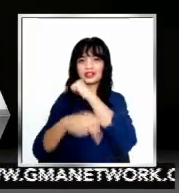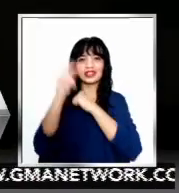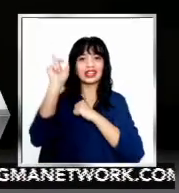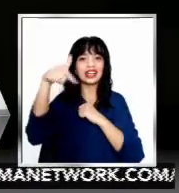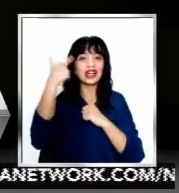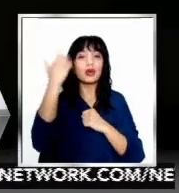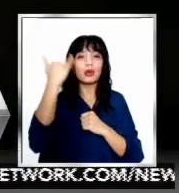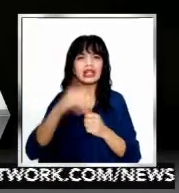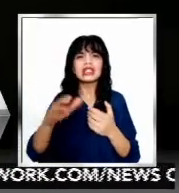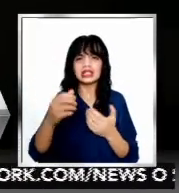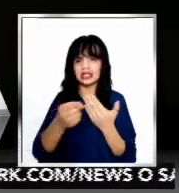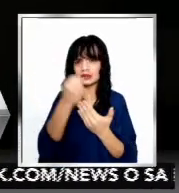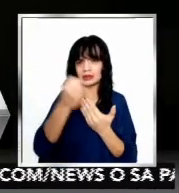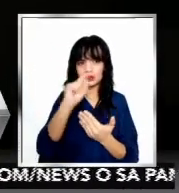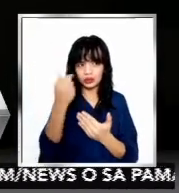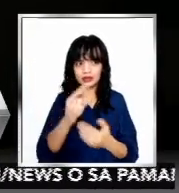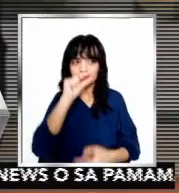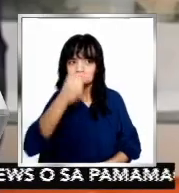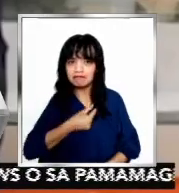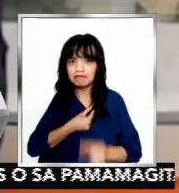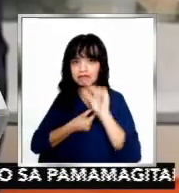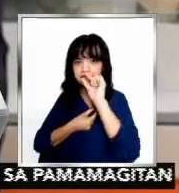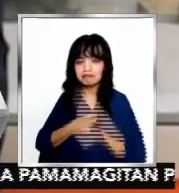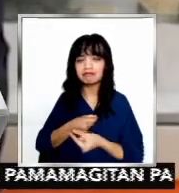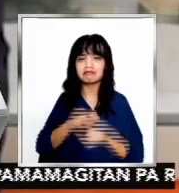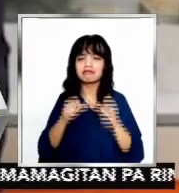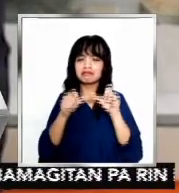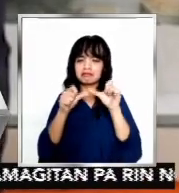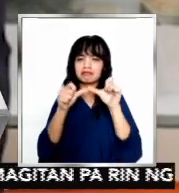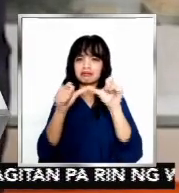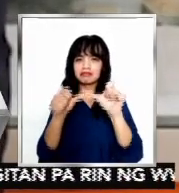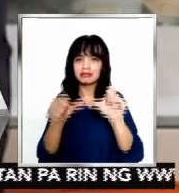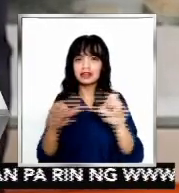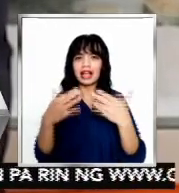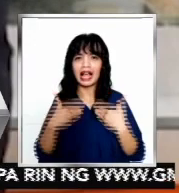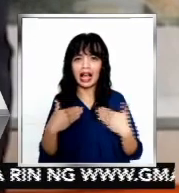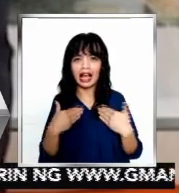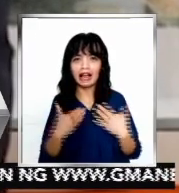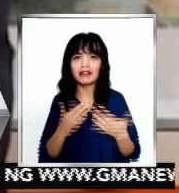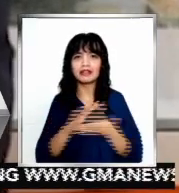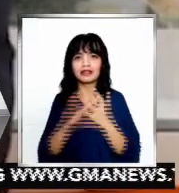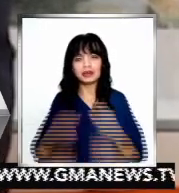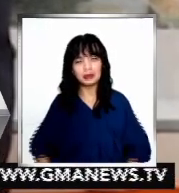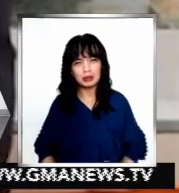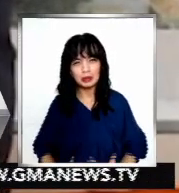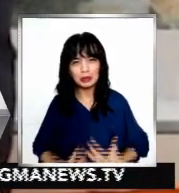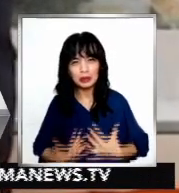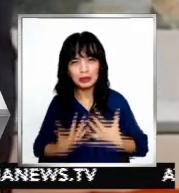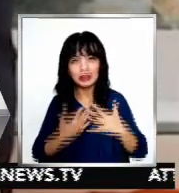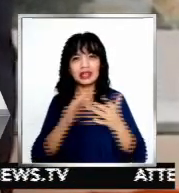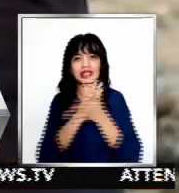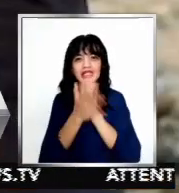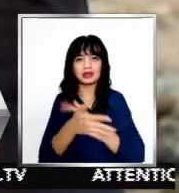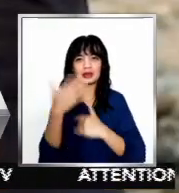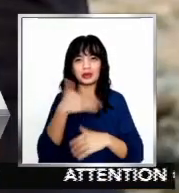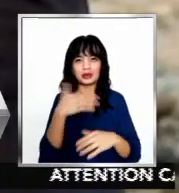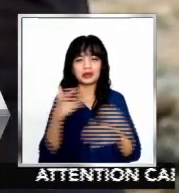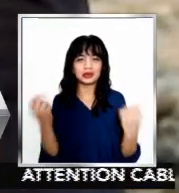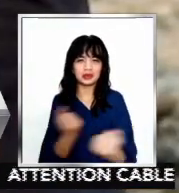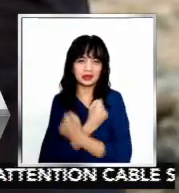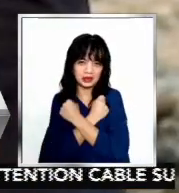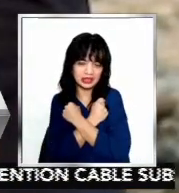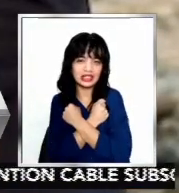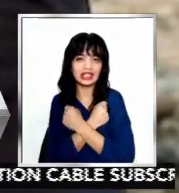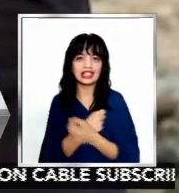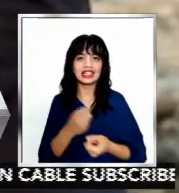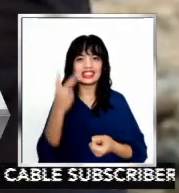isa. Habang tumatagal, gaya raw ng apoy, unti-unti na rin umiinit ang kanilang pagmamahalan. Naisipan daw nilang